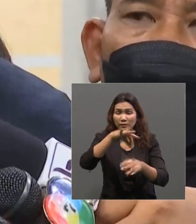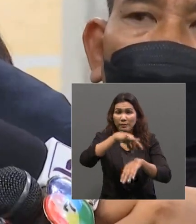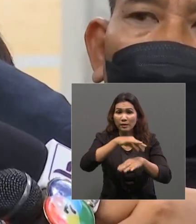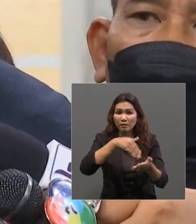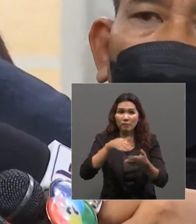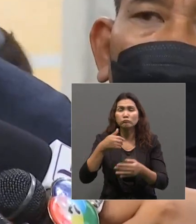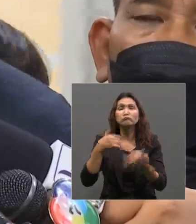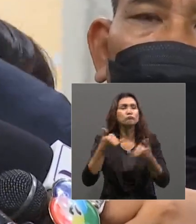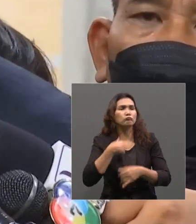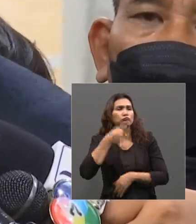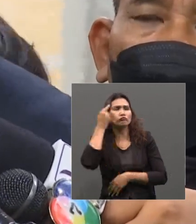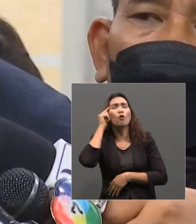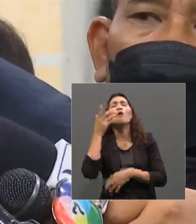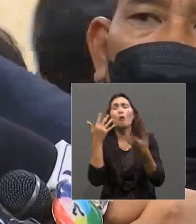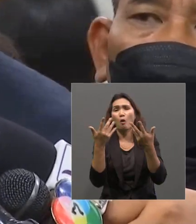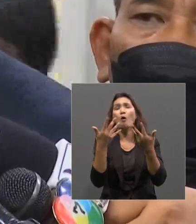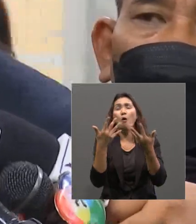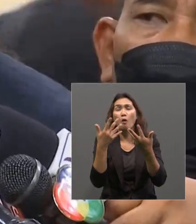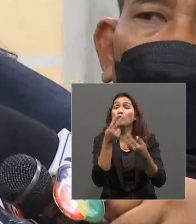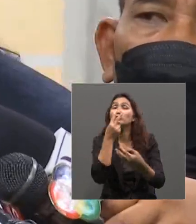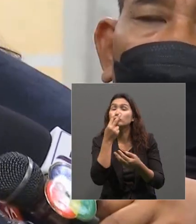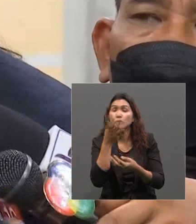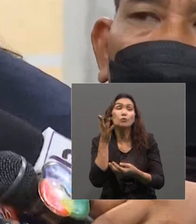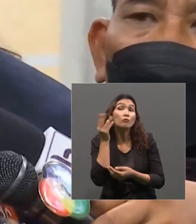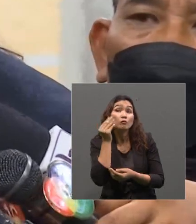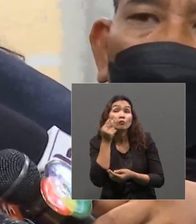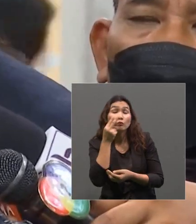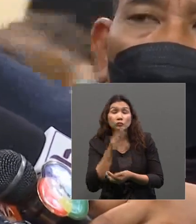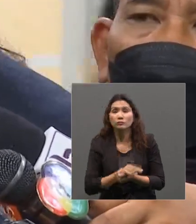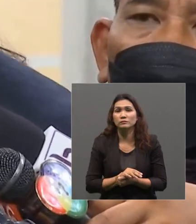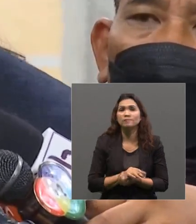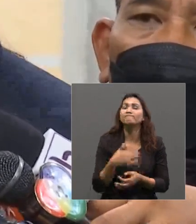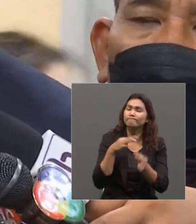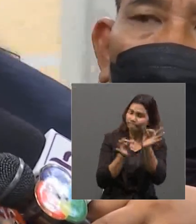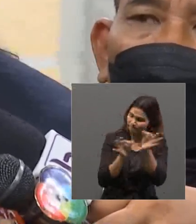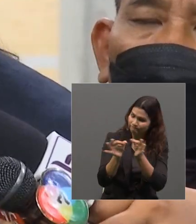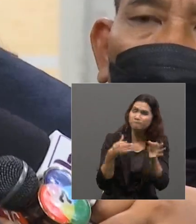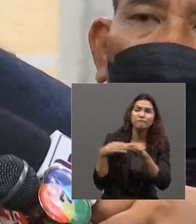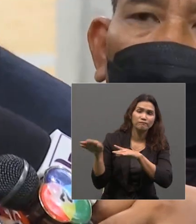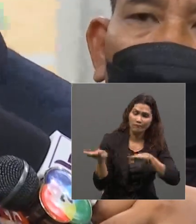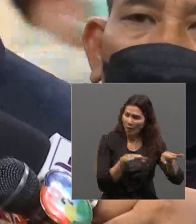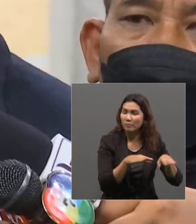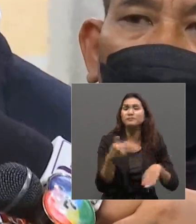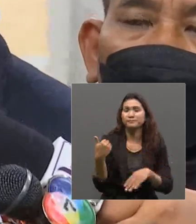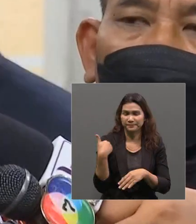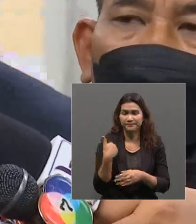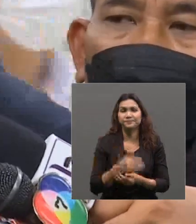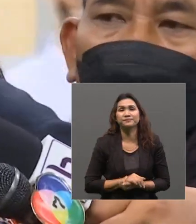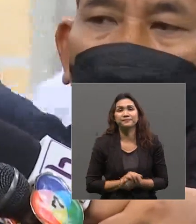อบนะคะ ยังไม่ทราบเลยครับเดี๋ยวรอฟังดีกว่าครับพร้อมอธิบายทุกเรื่องในเรื่องปฏิบัติหน้าที่